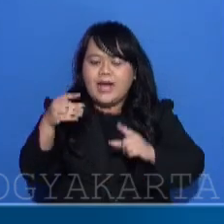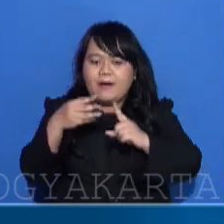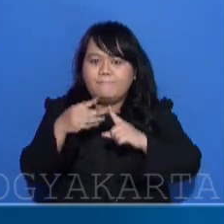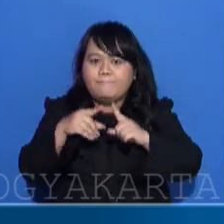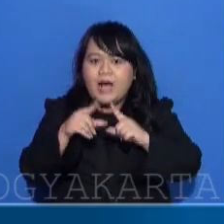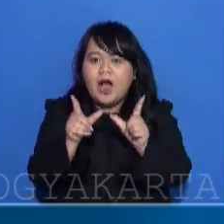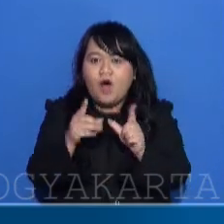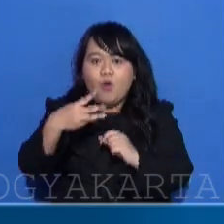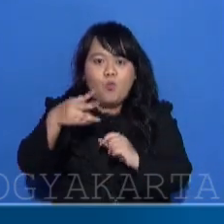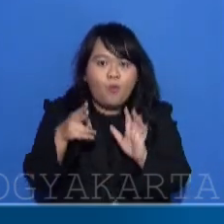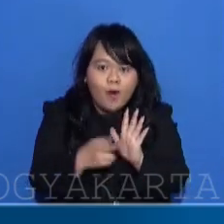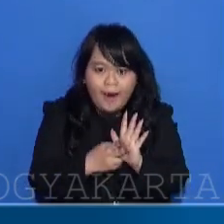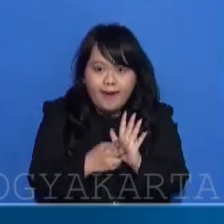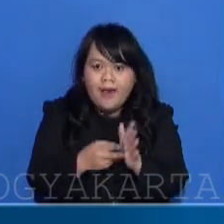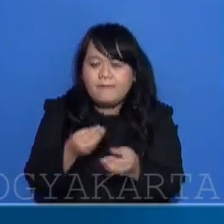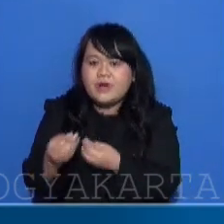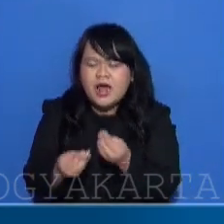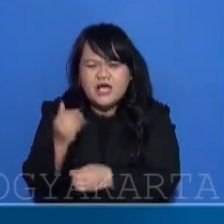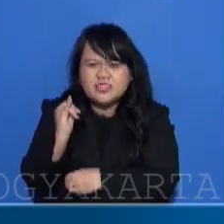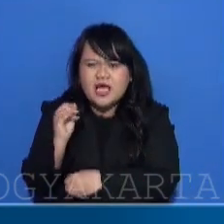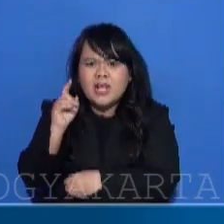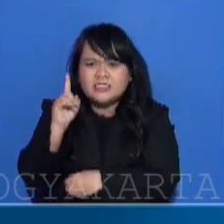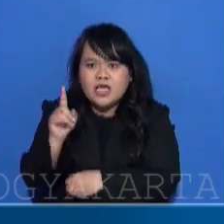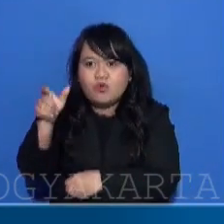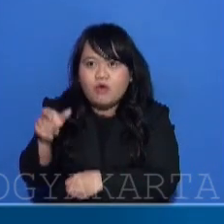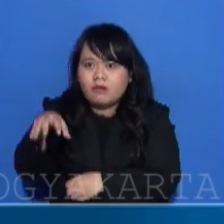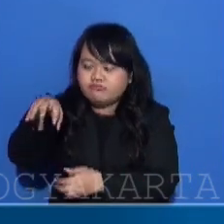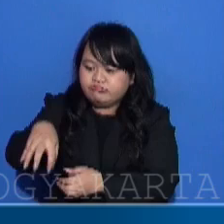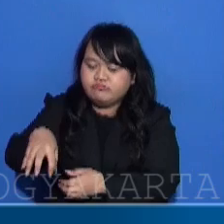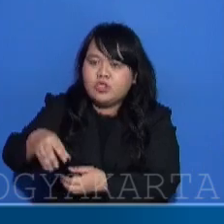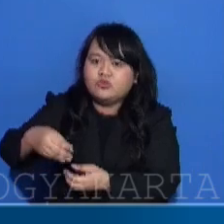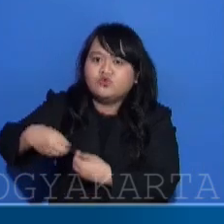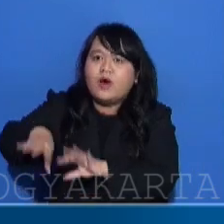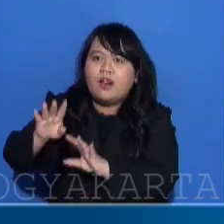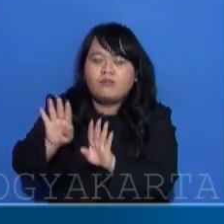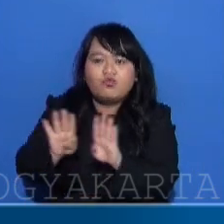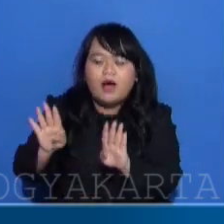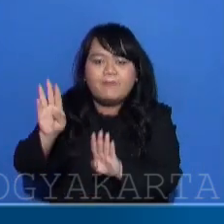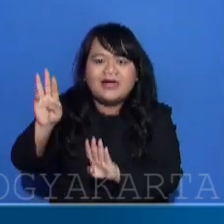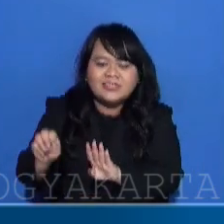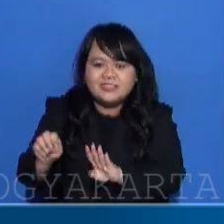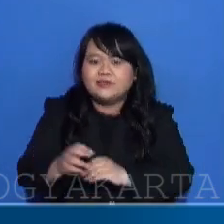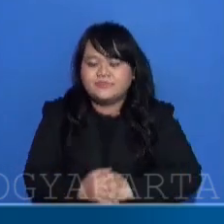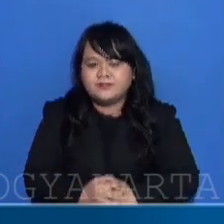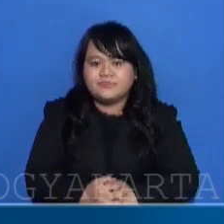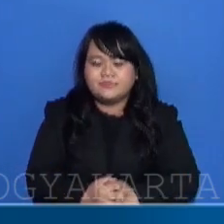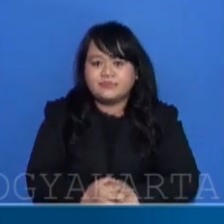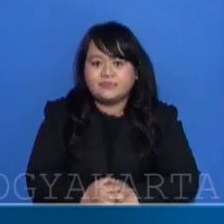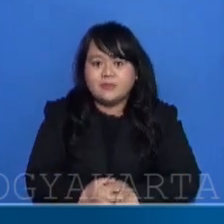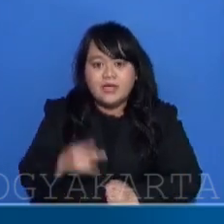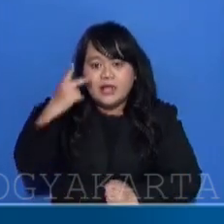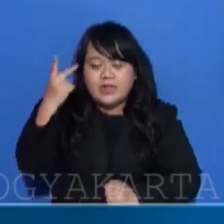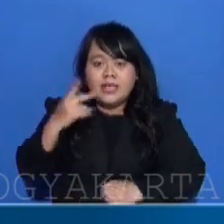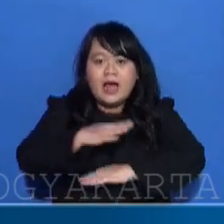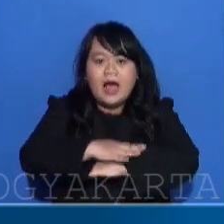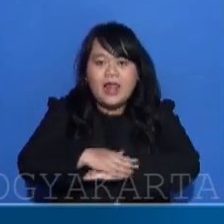dan sekian pedagang yang ada di pasar ini saat ini hanya tinggal satu orang yang masih bertahan pelaku usaha kerajinan serat